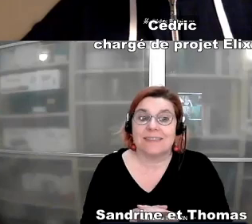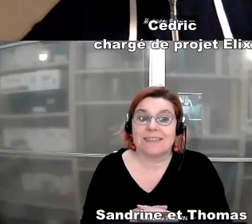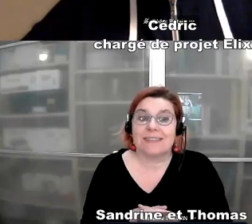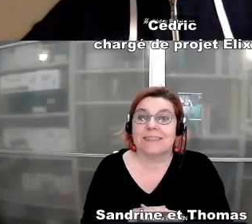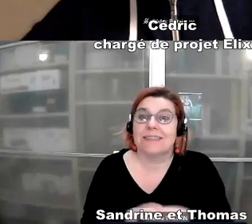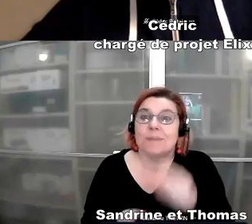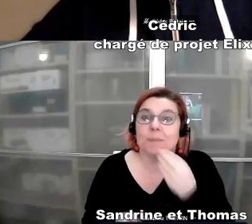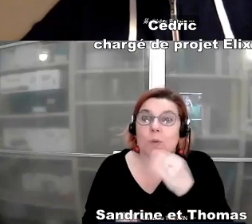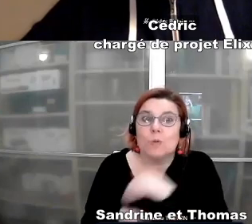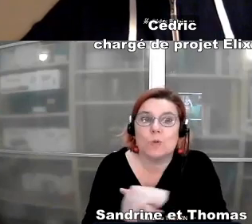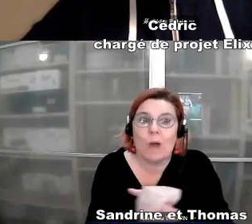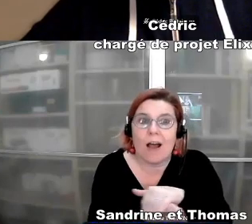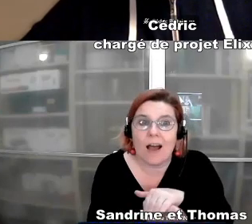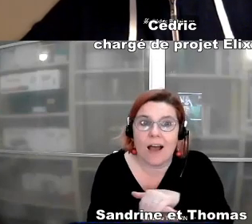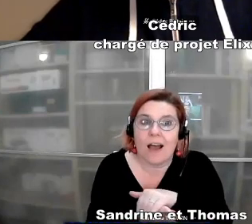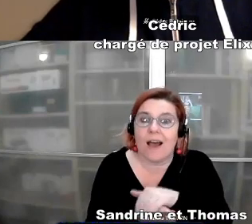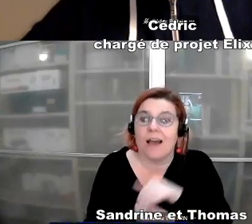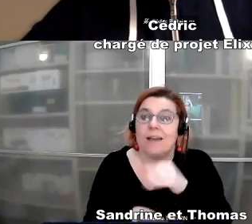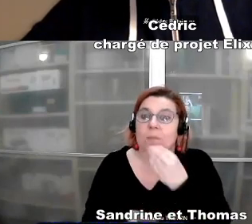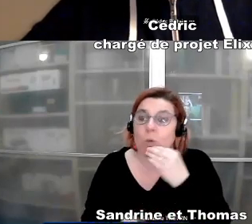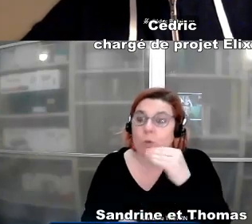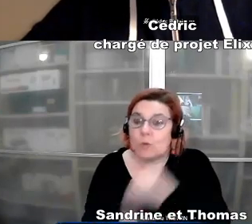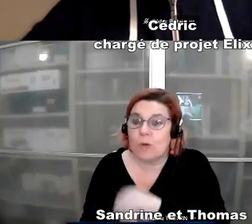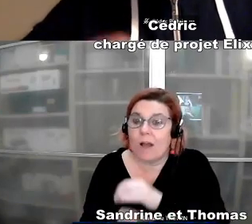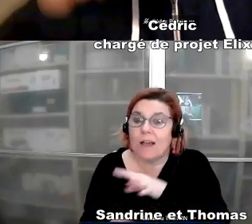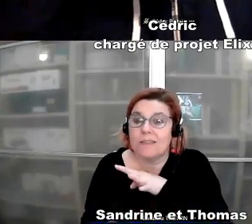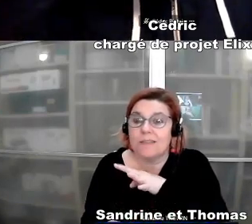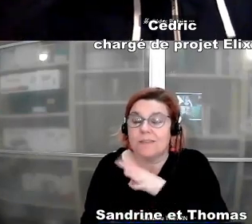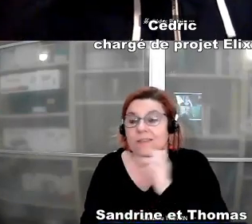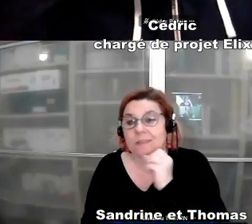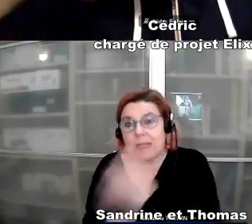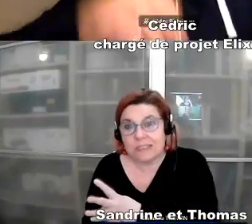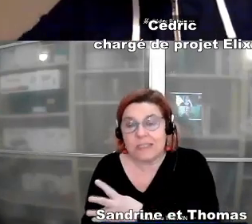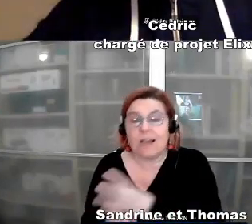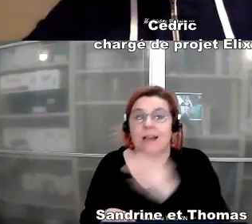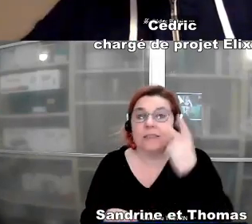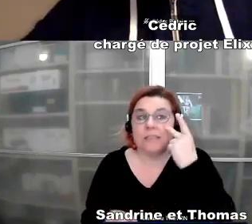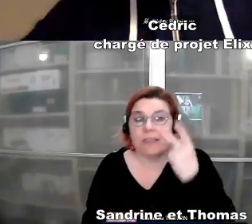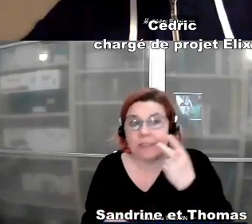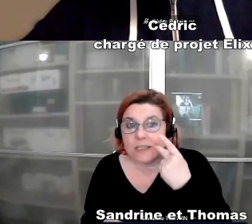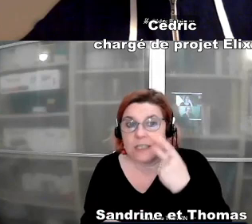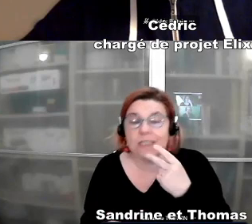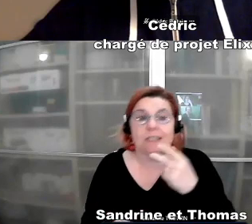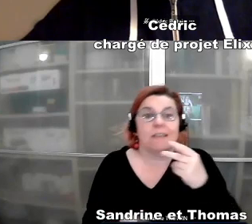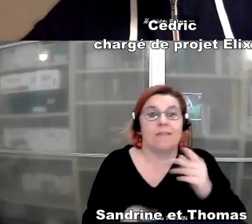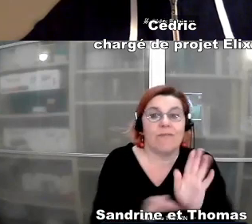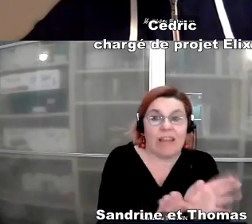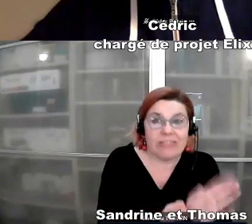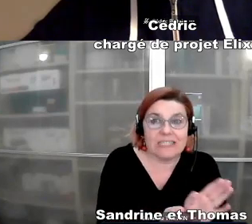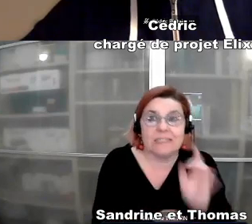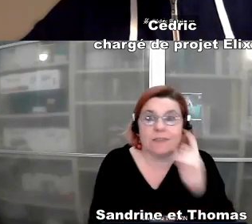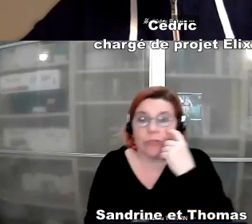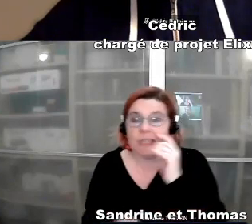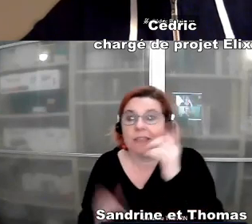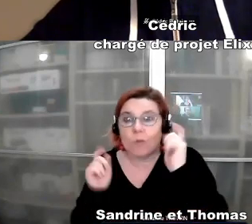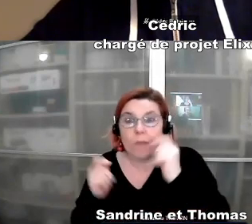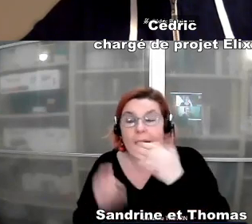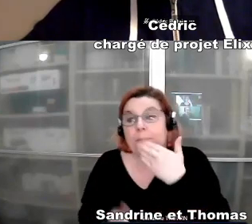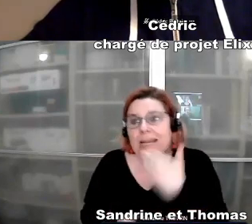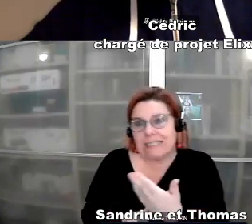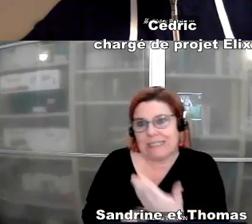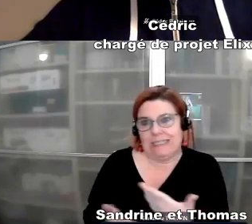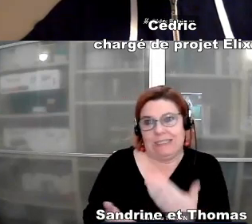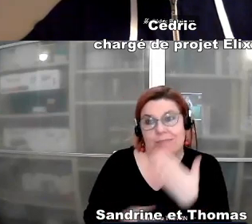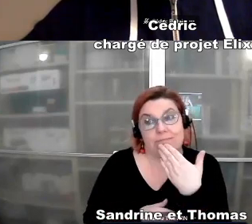Bonsoir à vous, bonsoir Sébastien, Fanny, Cédric, bonsoir, bonsoir Sandrine et Thomas. Merci beaucoup